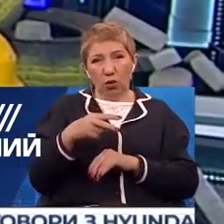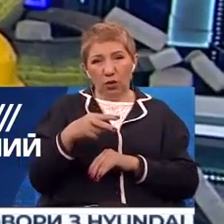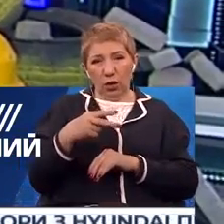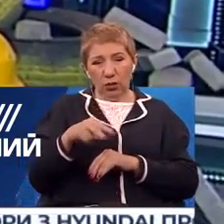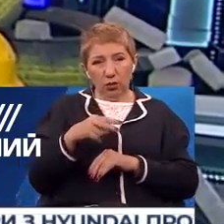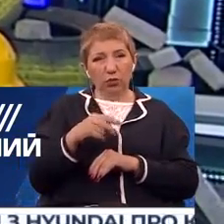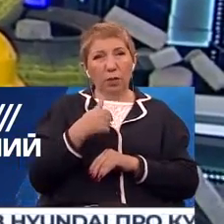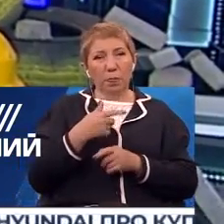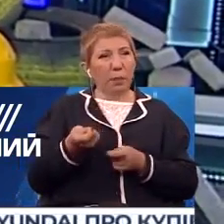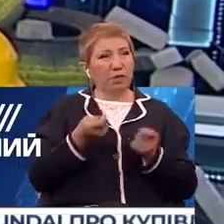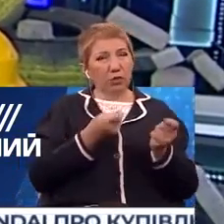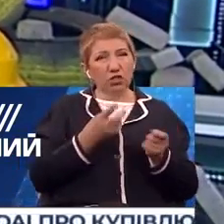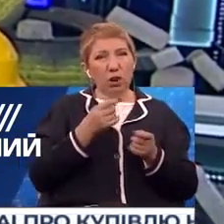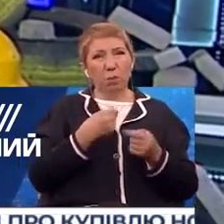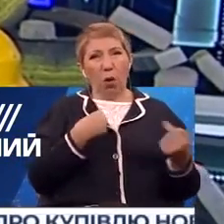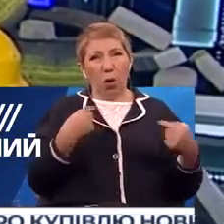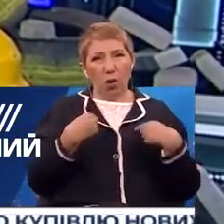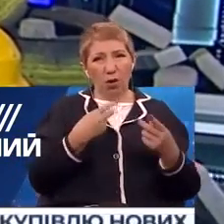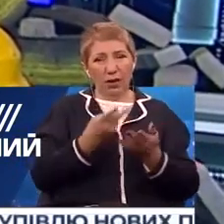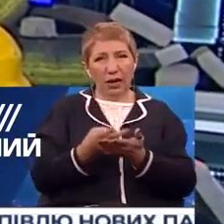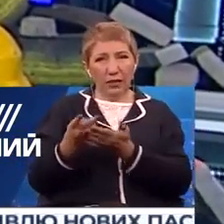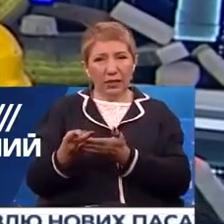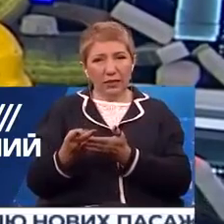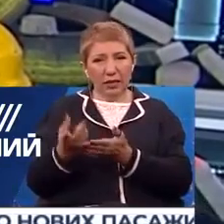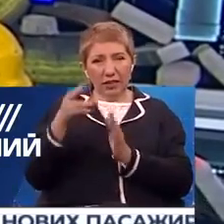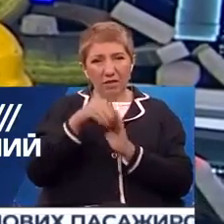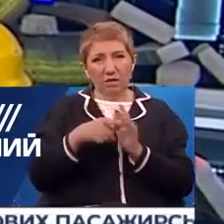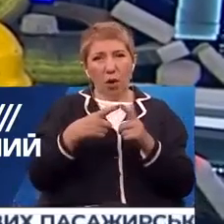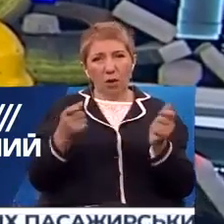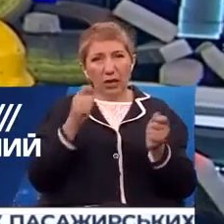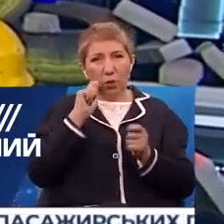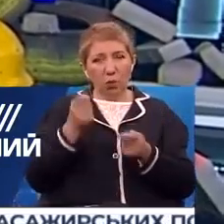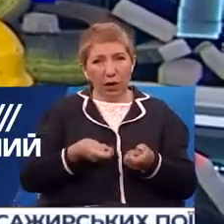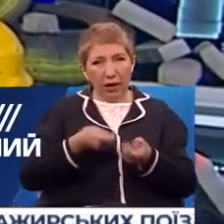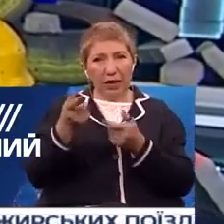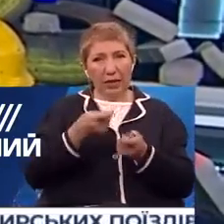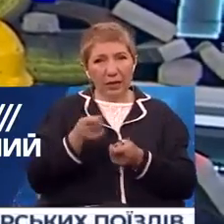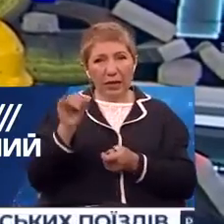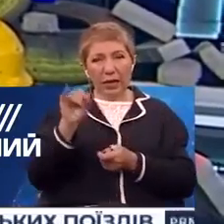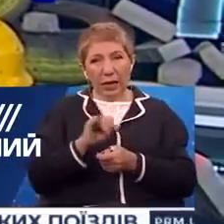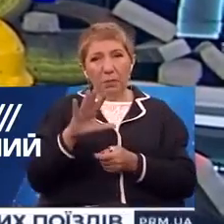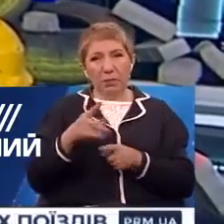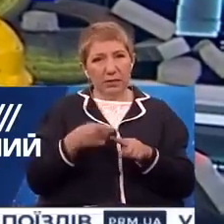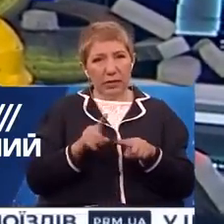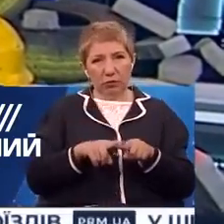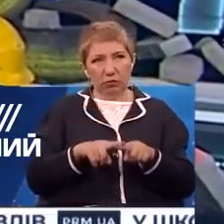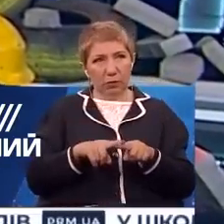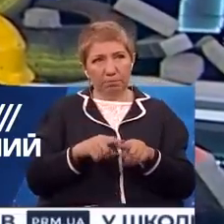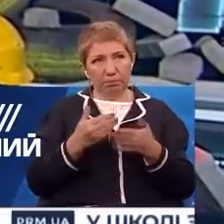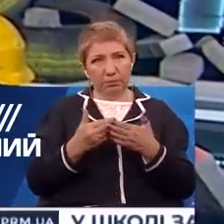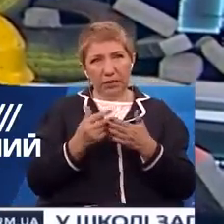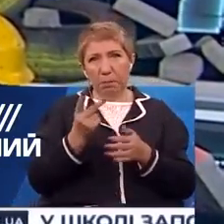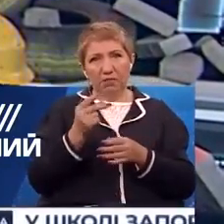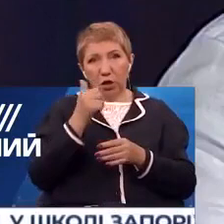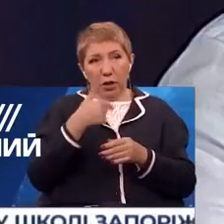Ми виносили ще поранених в палацу, в готель «Україна». І після того десь півтора роки